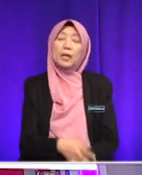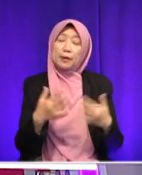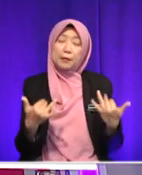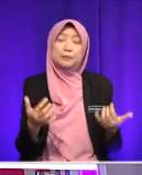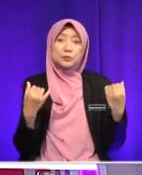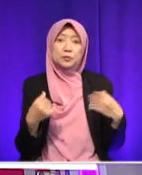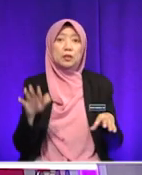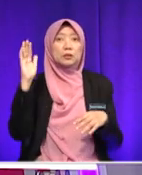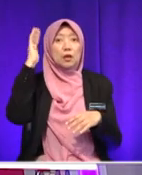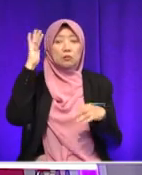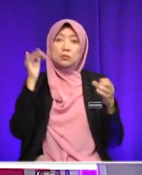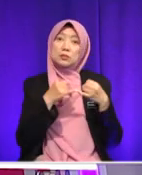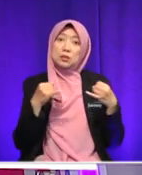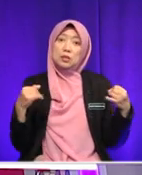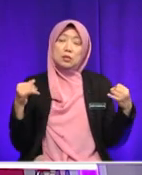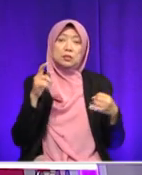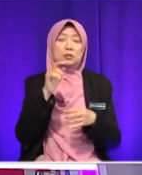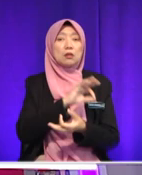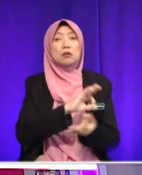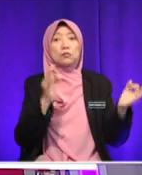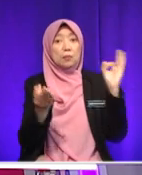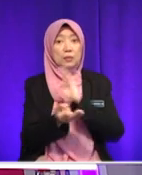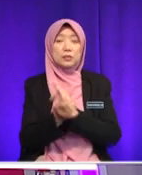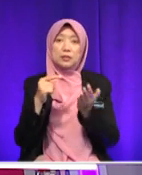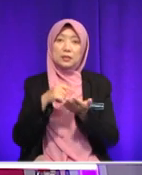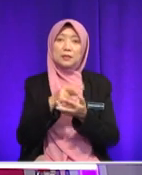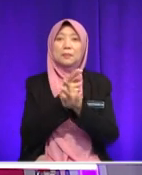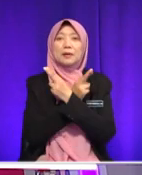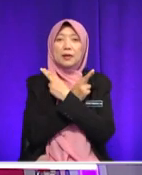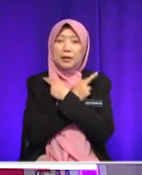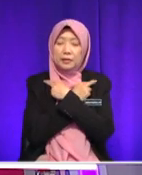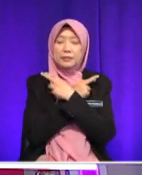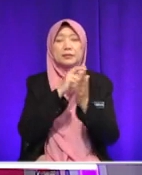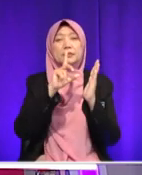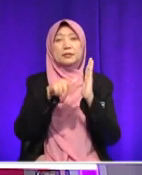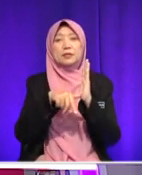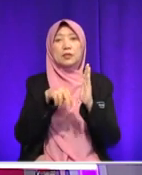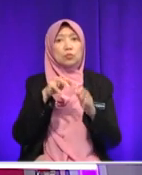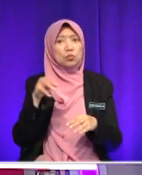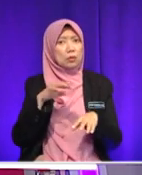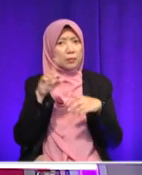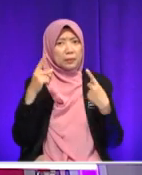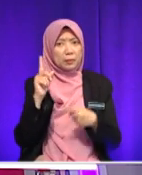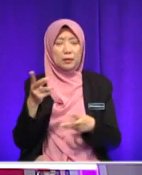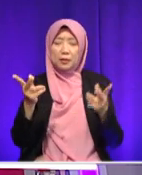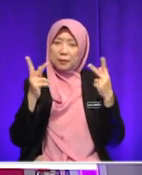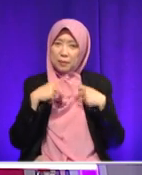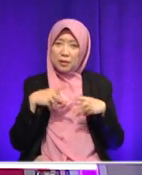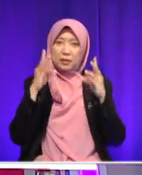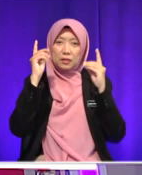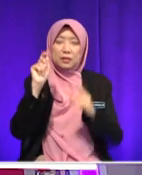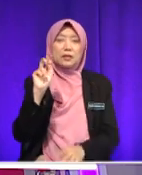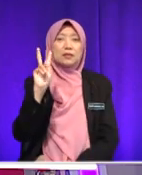mengetahui jenis-jenis transformasi ini. Kita akan berehat seketika. Murid-murid di rumah jangan ke mana-mana. Kembali selepas ini di Didik